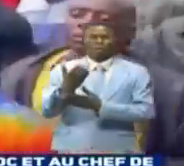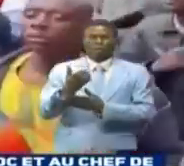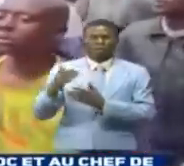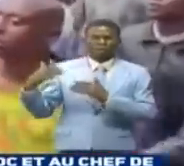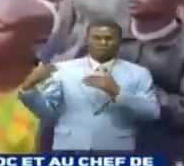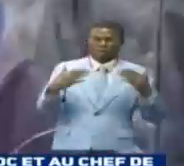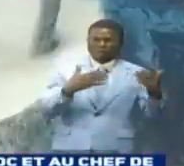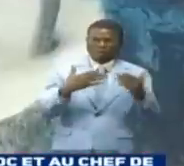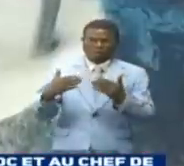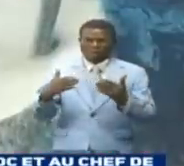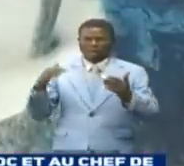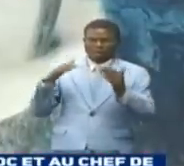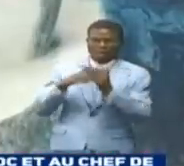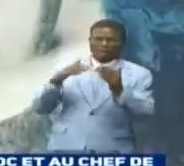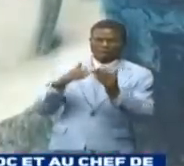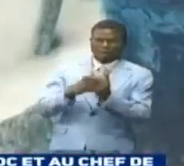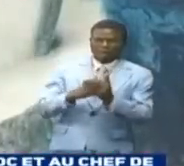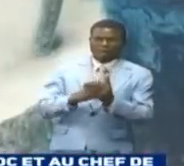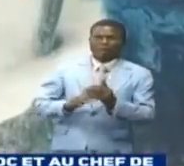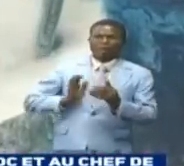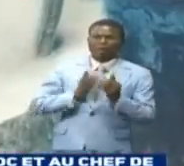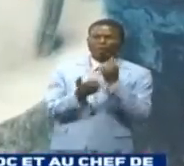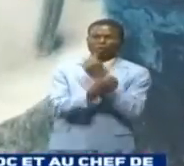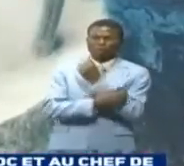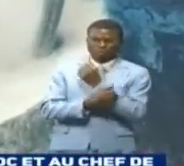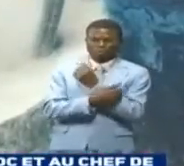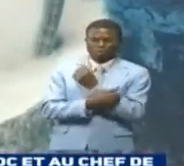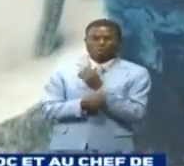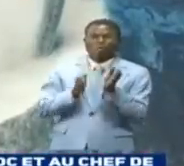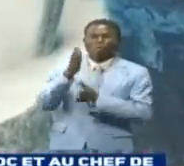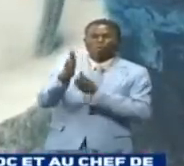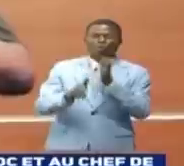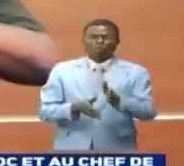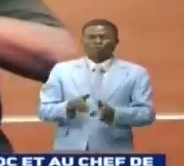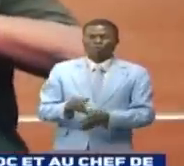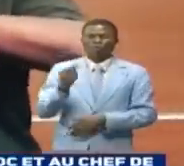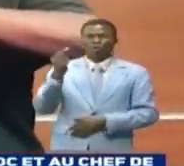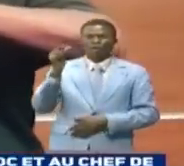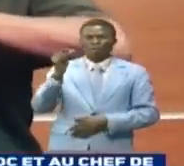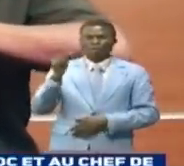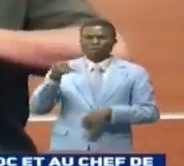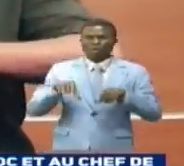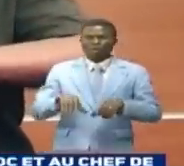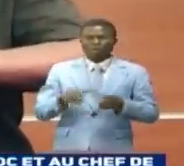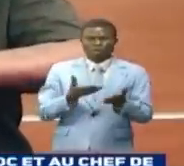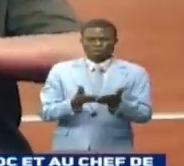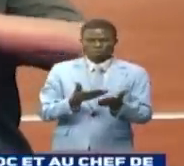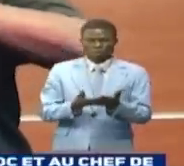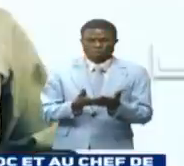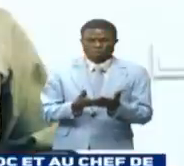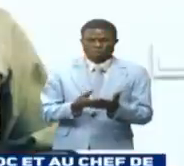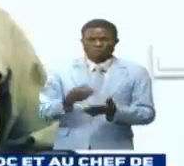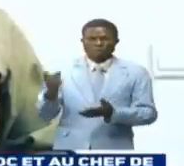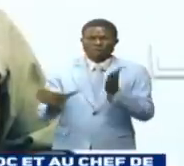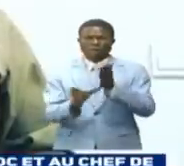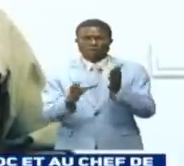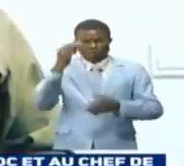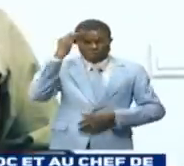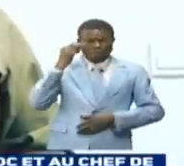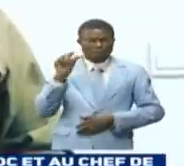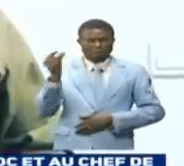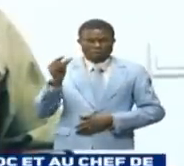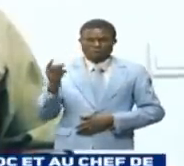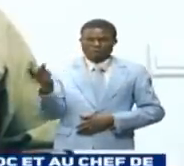de groupes armés sur fond d'exploitation illicite de nos ressources naturelles, la ministre de Mines, Antoinette Samba Kalambay, et le vice-ministre de Mines,